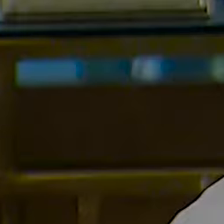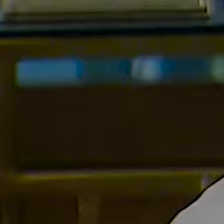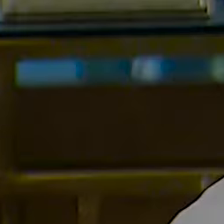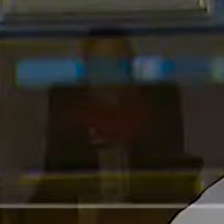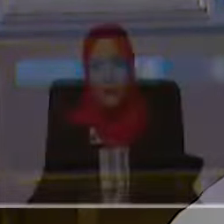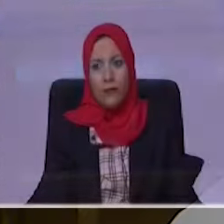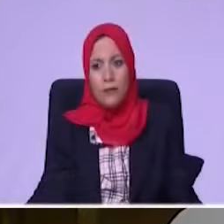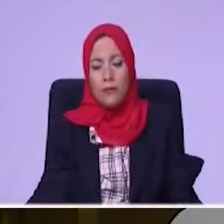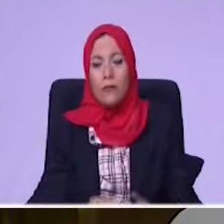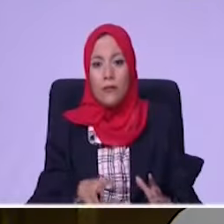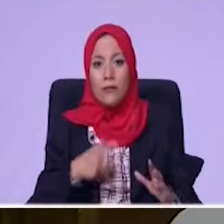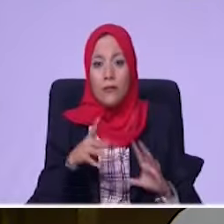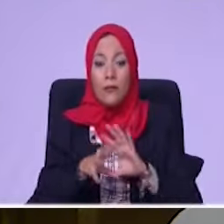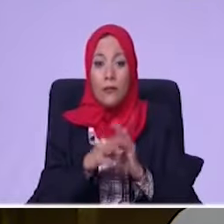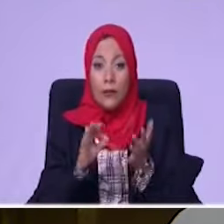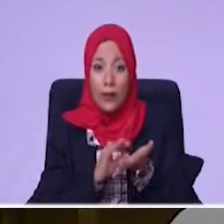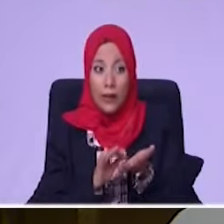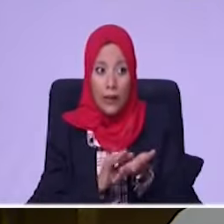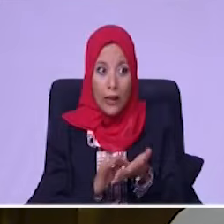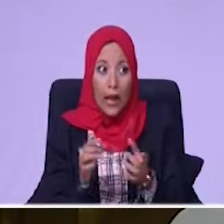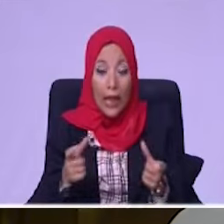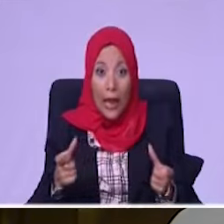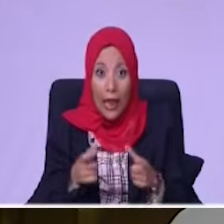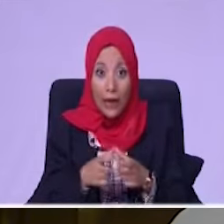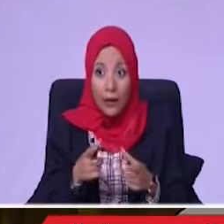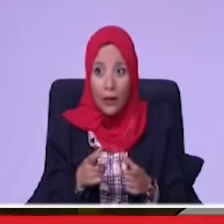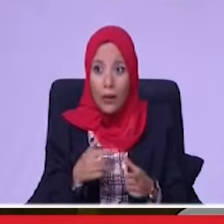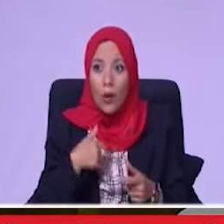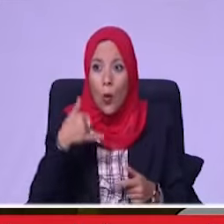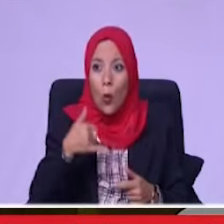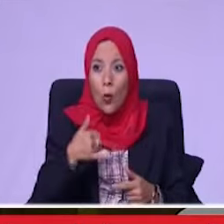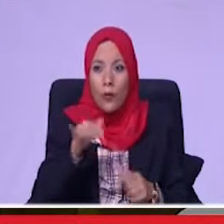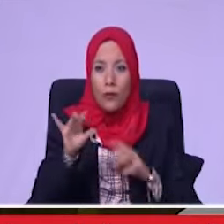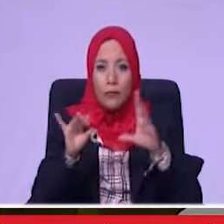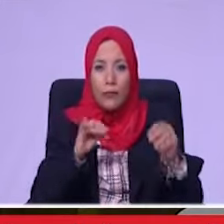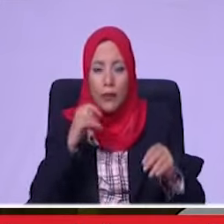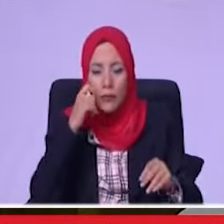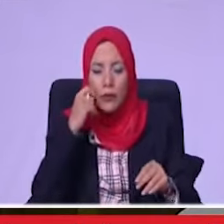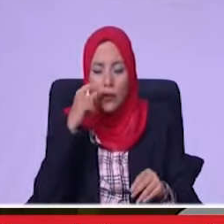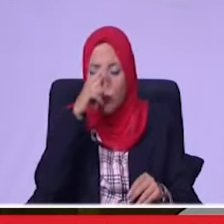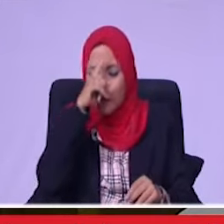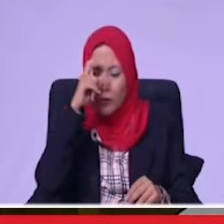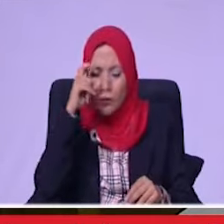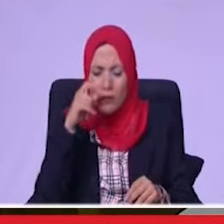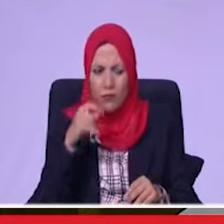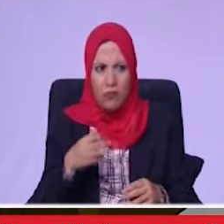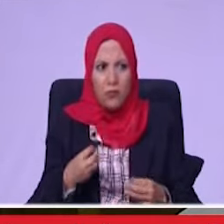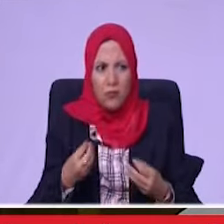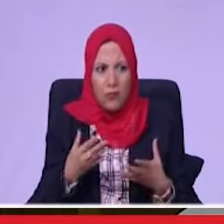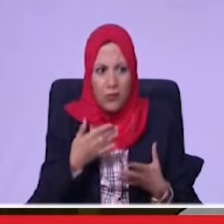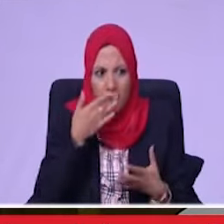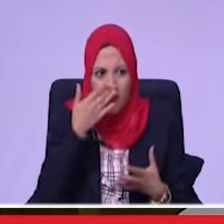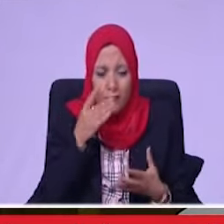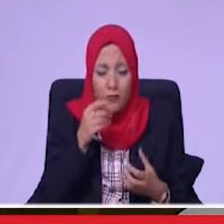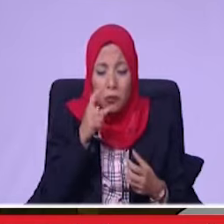في بداية هذه الحلقة الحقيقة يعني وقفت قدام حكاية إنسانية صعبة وغريبة